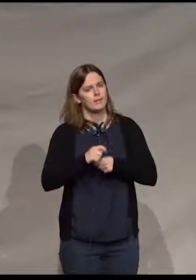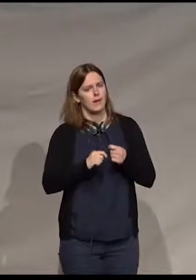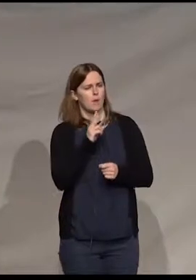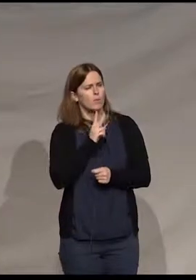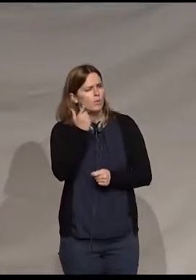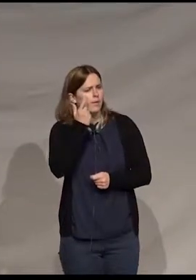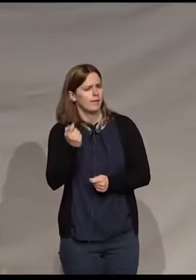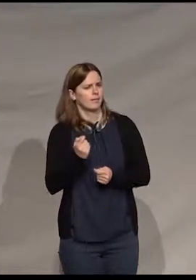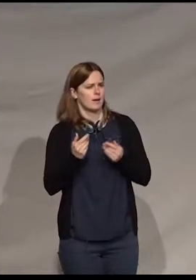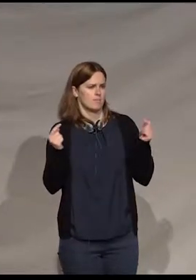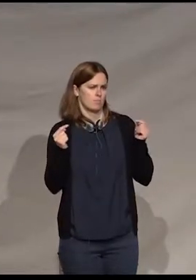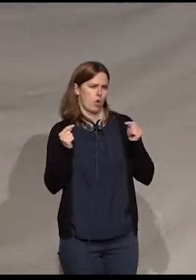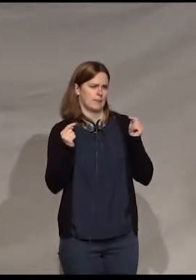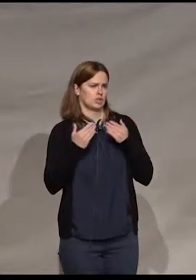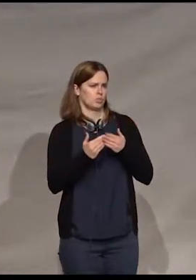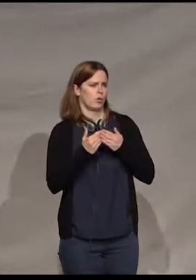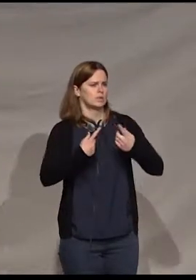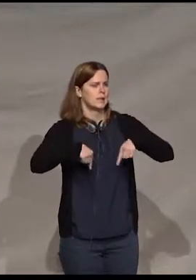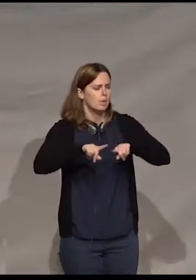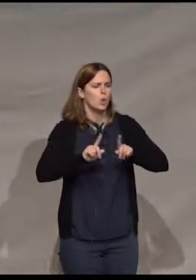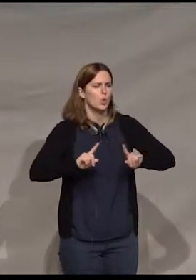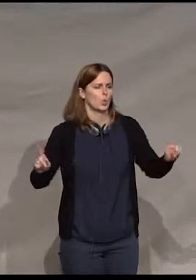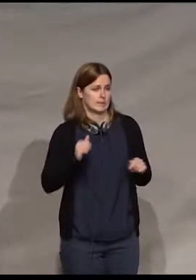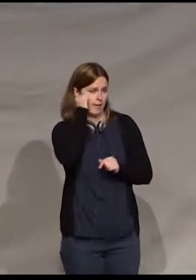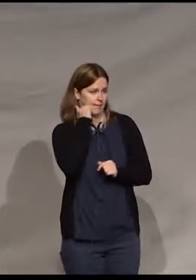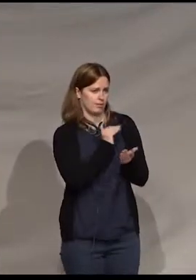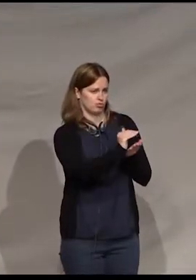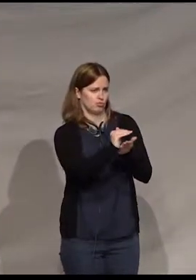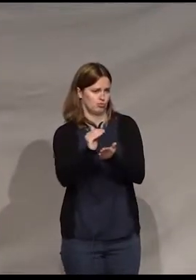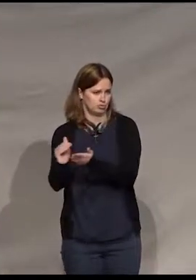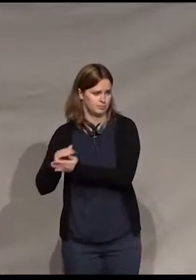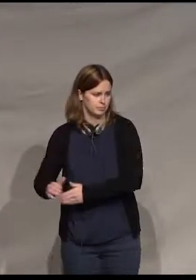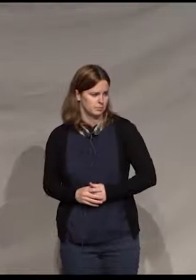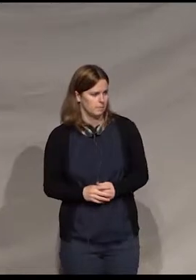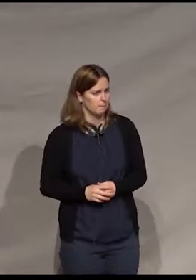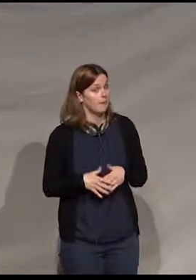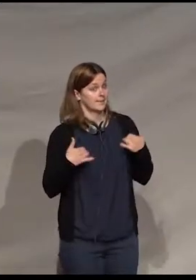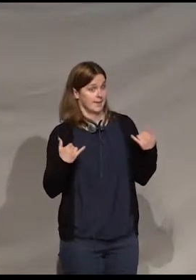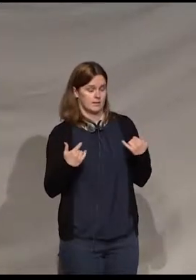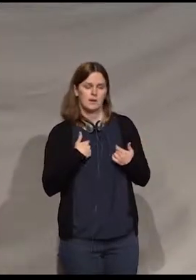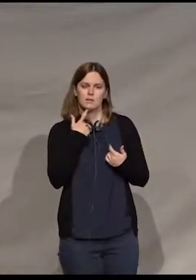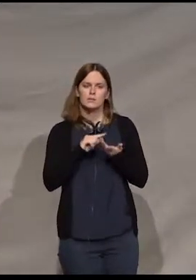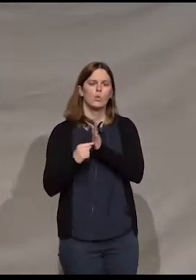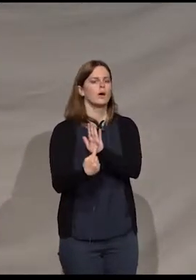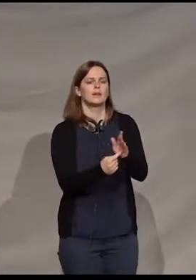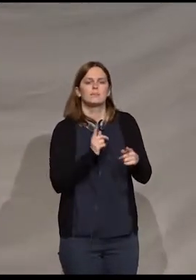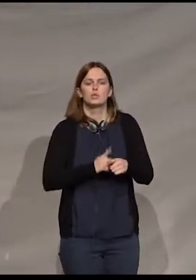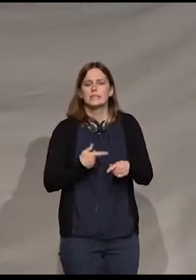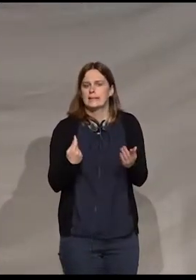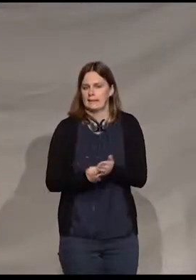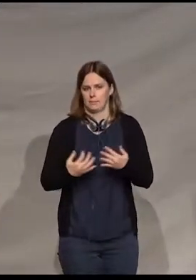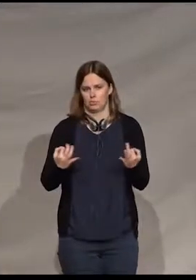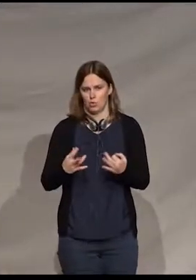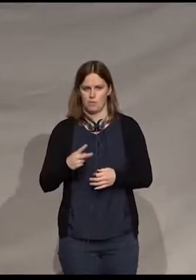dokáží přizpůsobit člověku. Jaké pomůcky jsem tedy vůbec na světlo světa dostal a které využívají naši klienti, které jsem